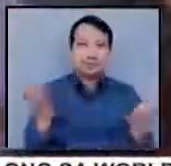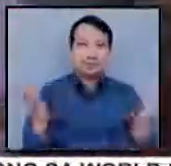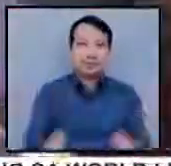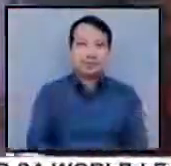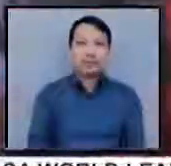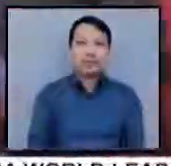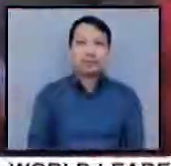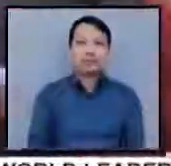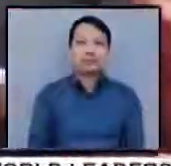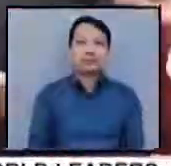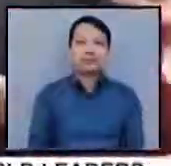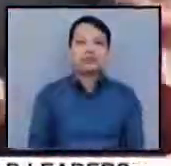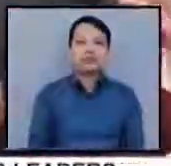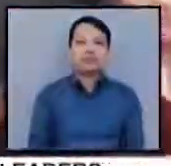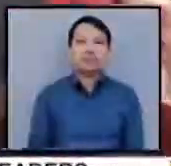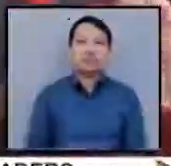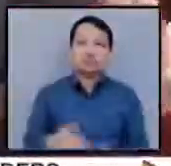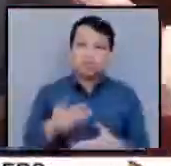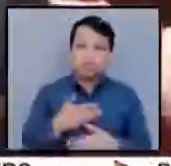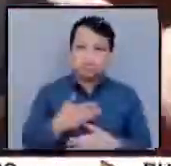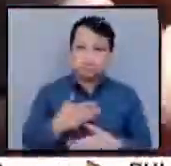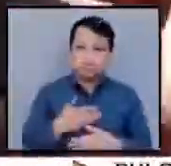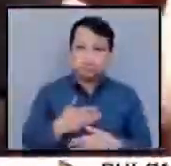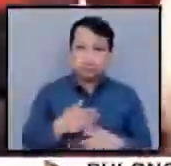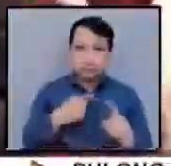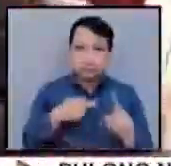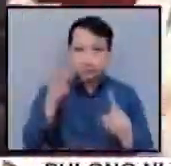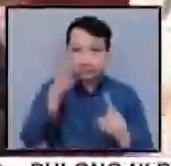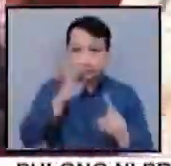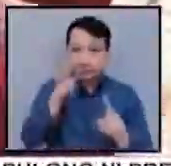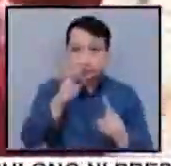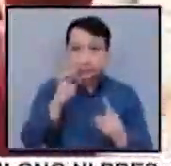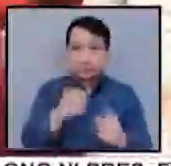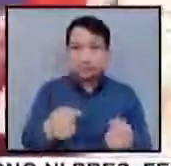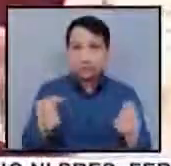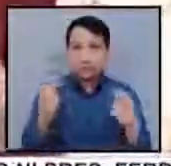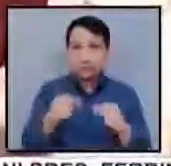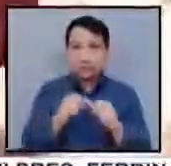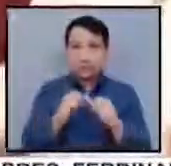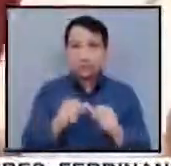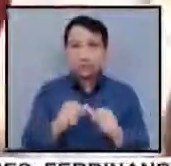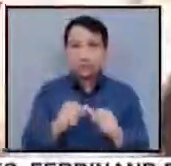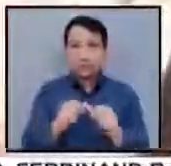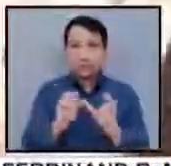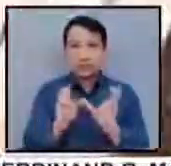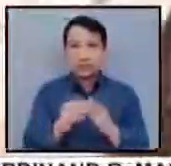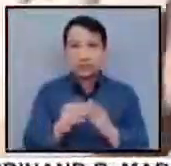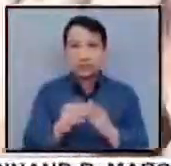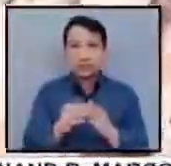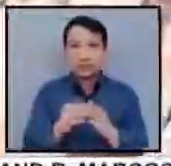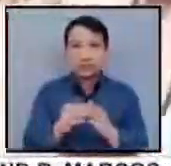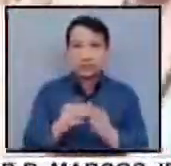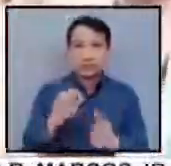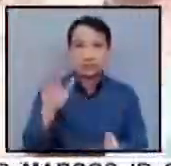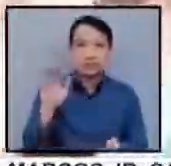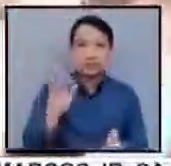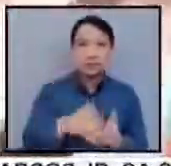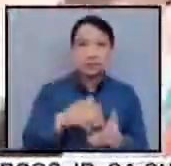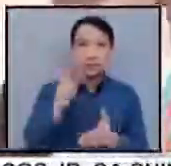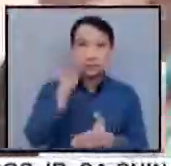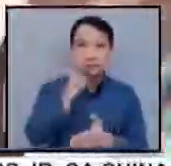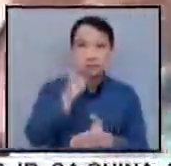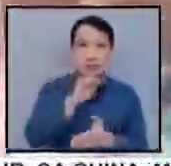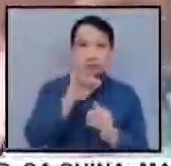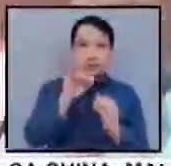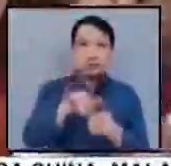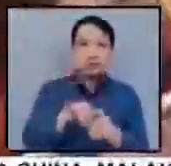Ramdam ang saya ng bawat isang Pinoy na dumalo sa pagtitipon. Nasa 5,000 Pilipino ang naninirahan at nagtatrabaho